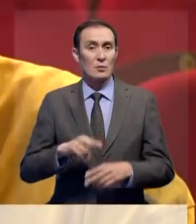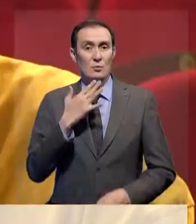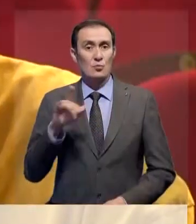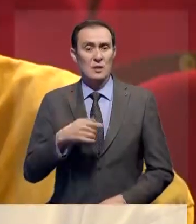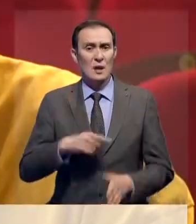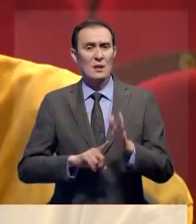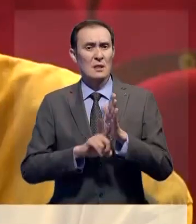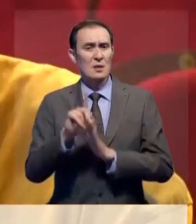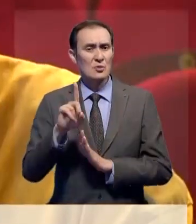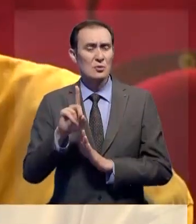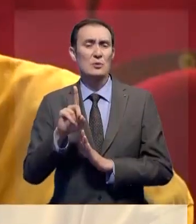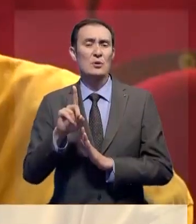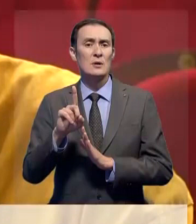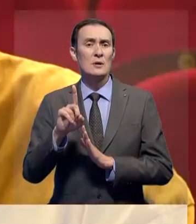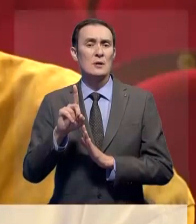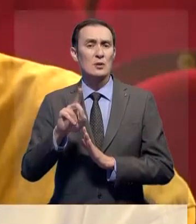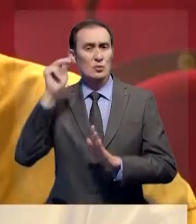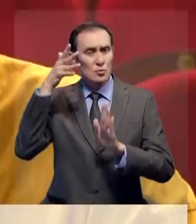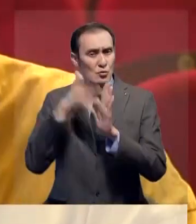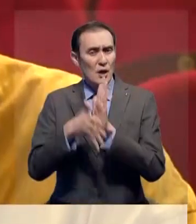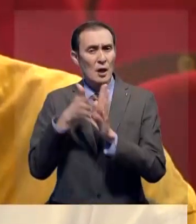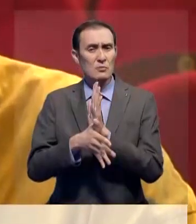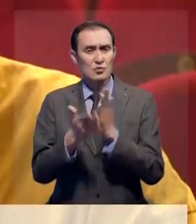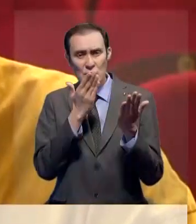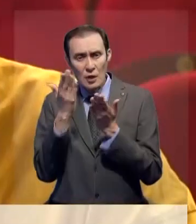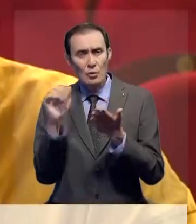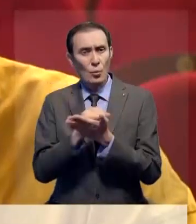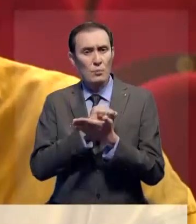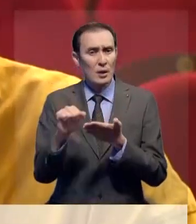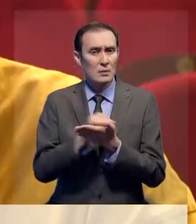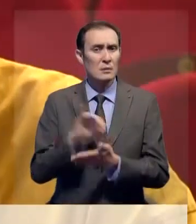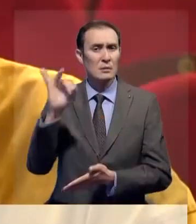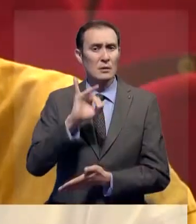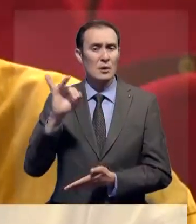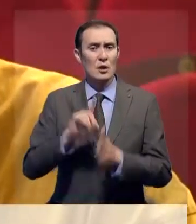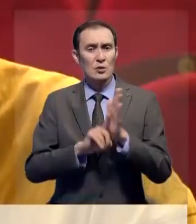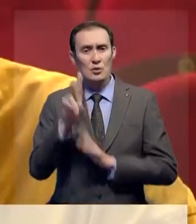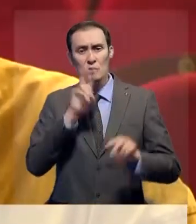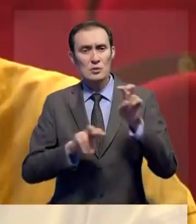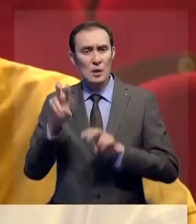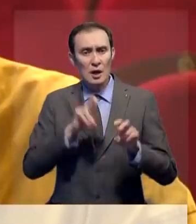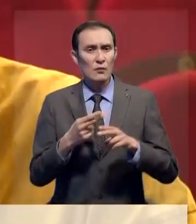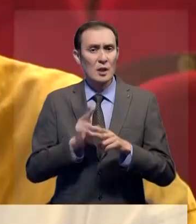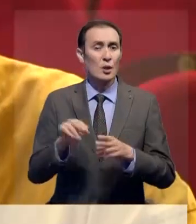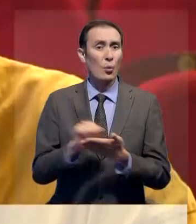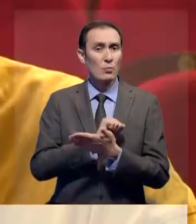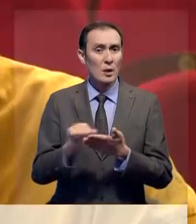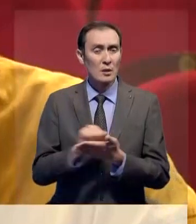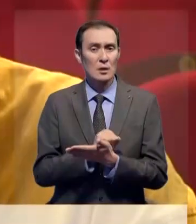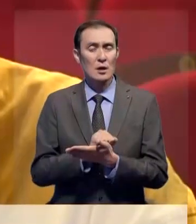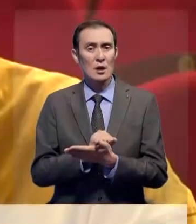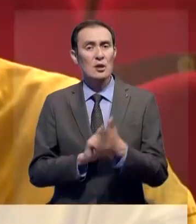я начал изучать документы, и начал искать эти документы,